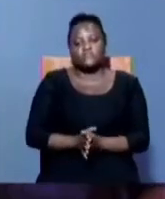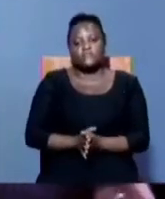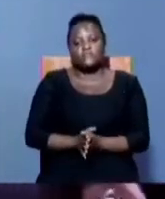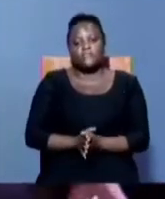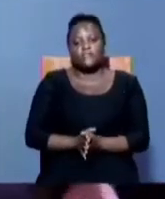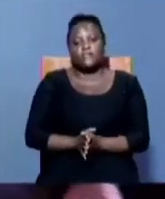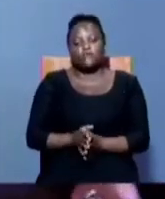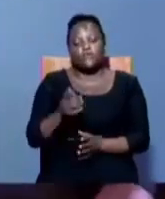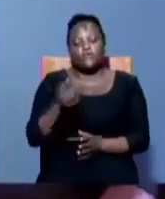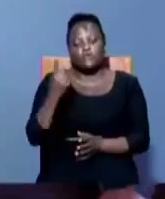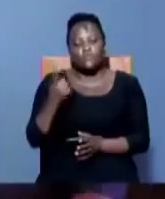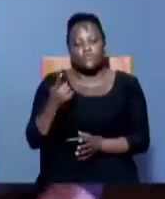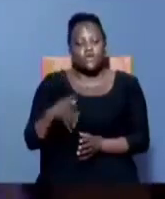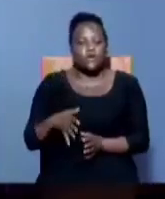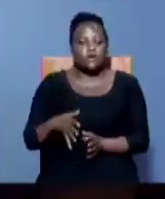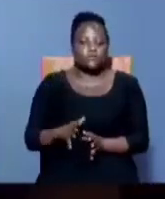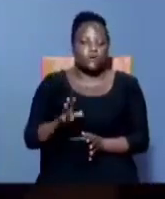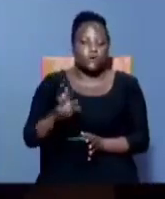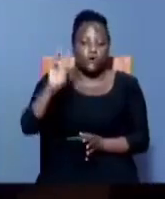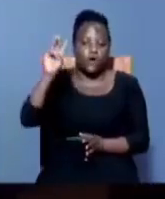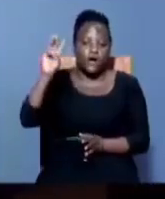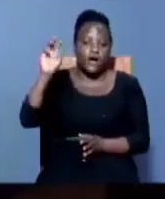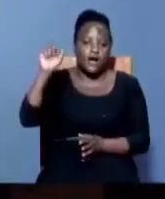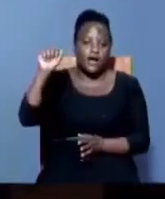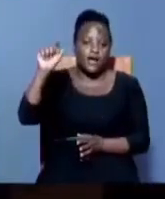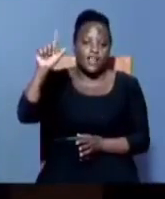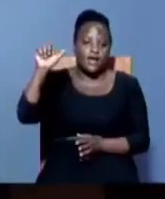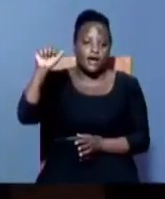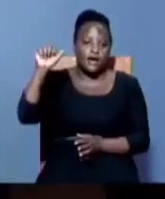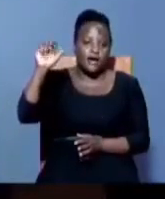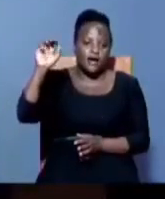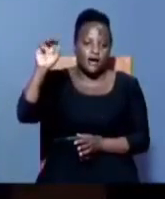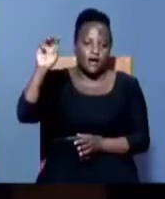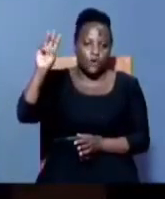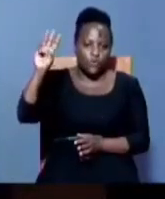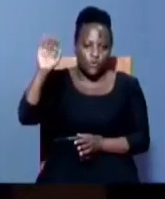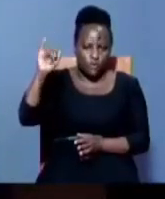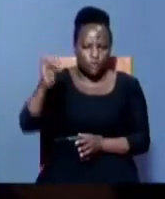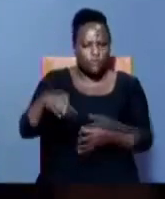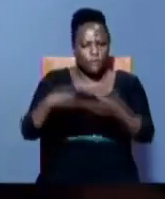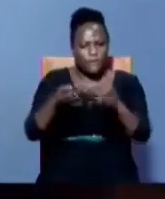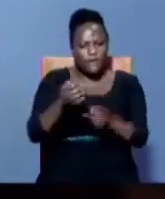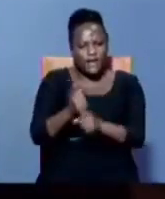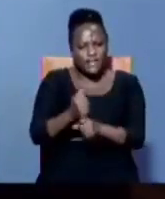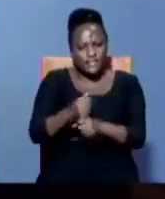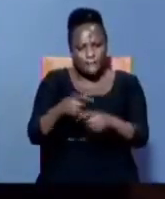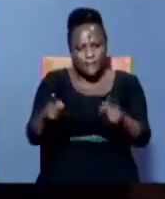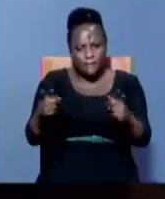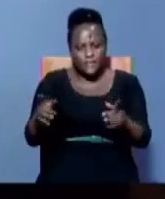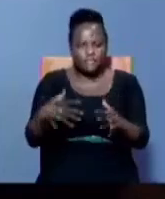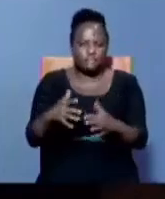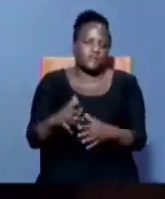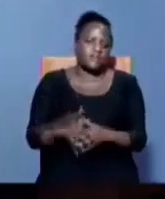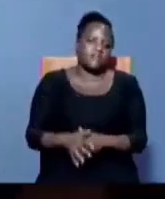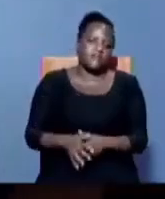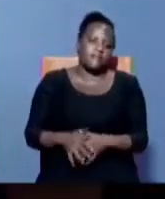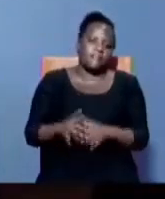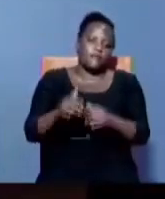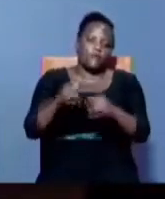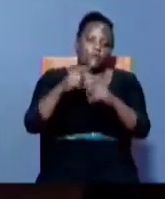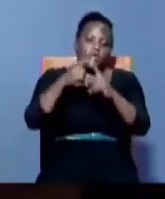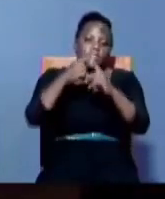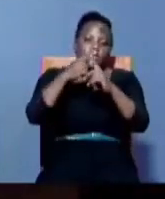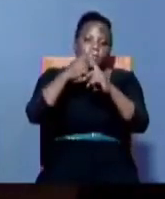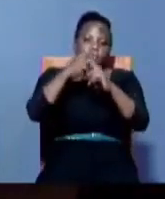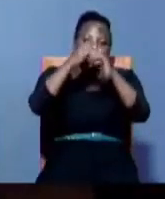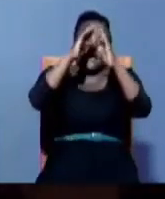mmoja wapo ya uzao wa Lawi, pamoja na kwamba walikuwa wamepewa kazi mbalimbali za kufanya pale Karuni, wakatamani kuchukua nafasi ya